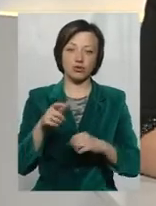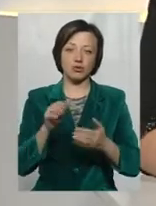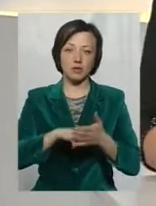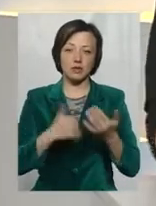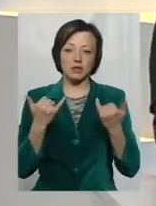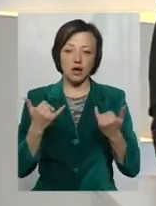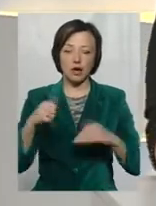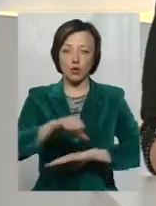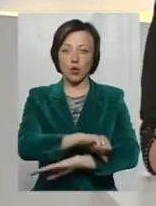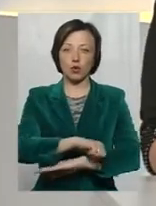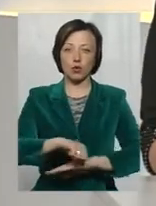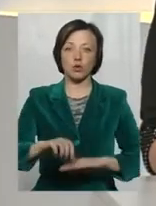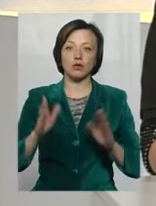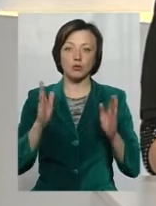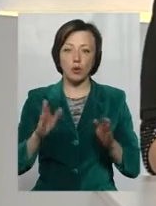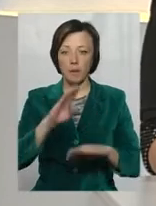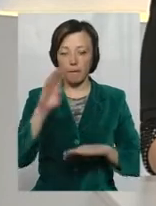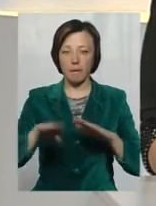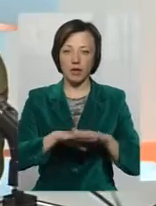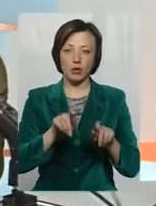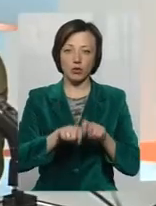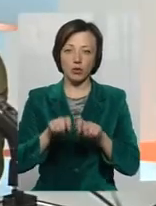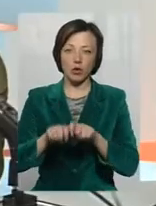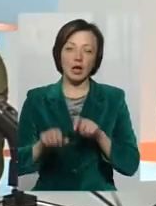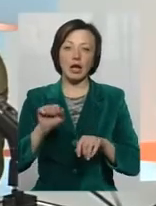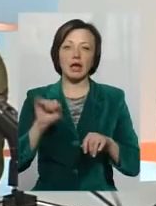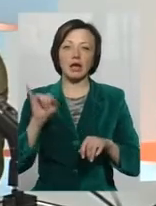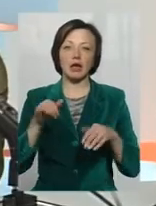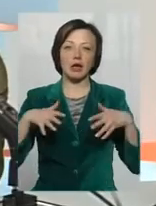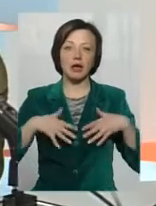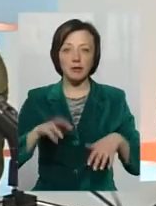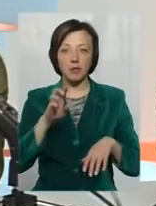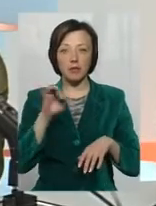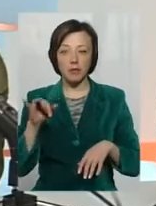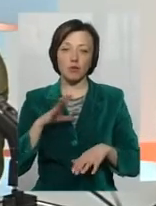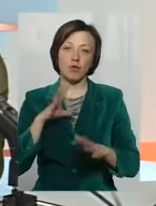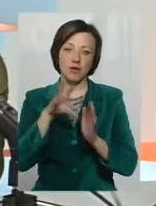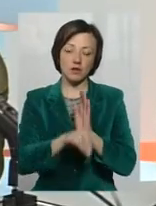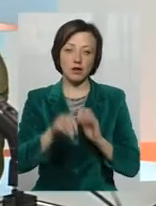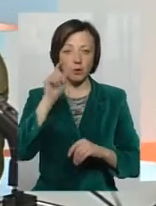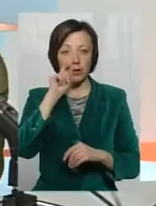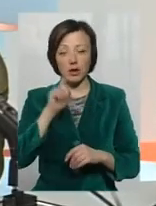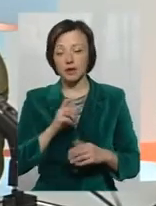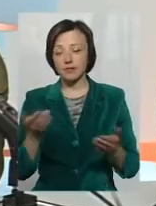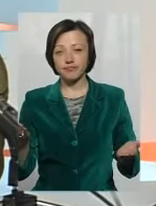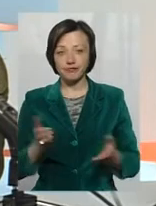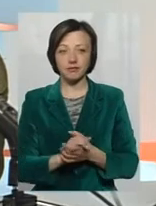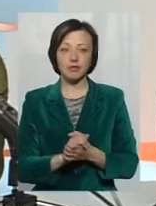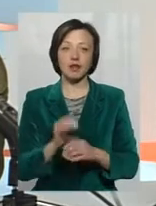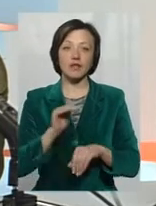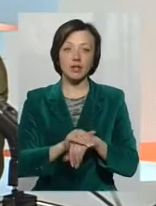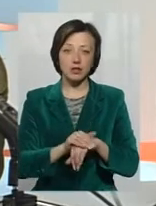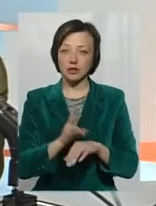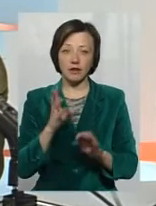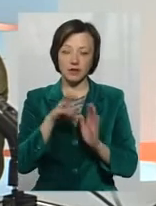би кордони нашої держави були під контролем, і Автономна Республіка Крим, вона була в складі України. Фактично, що де-факто вона що